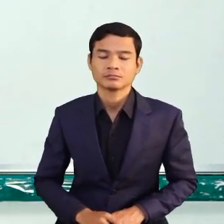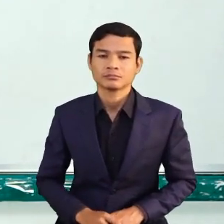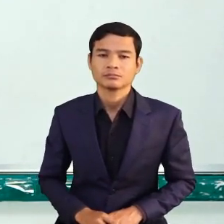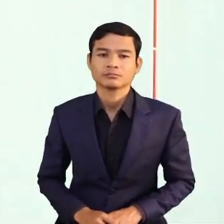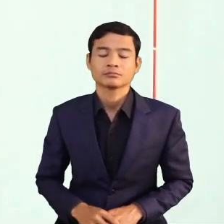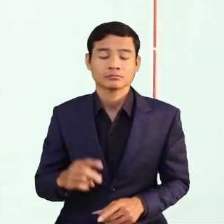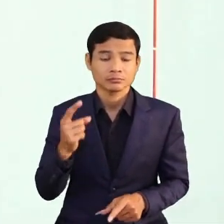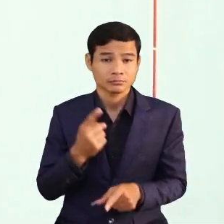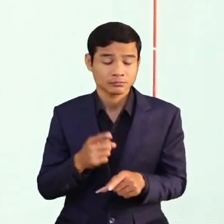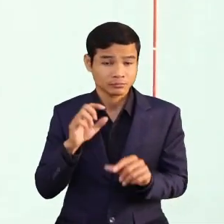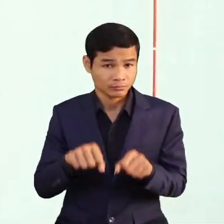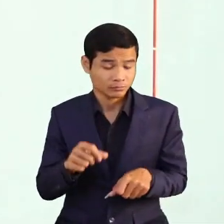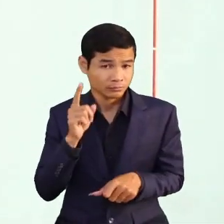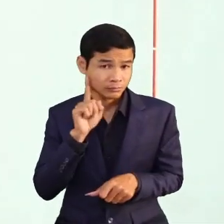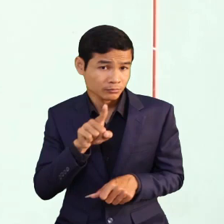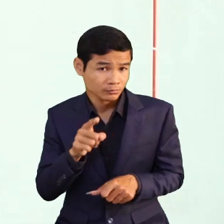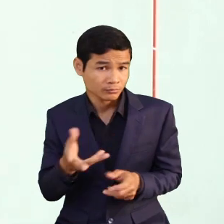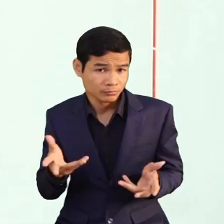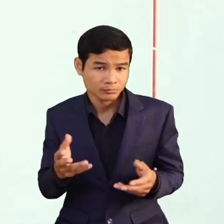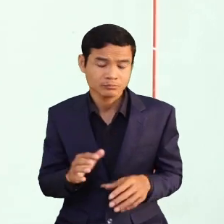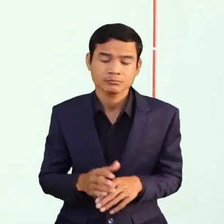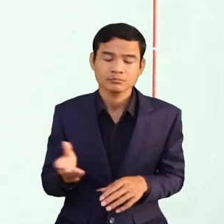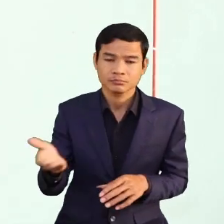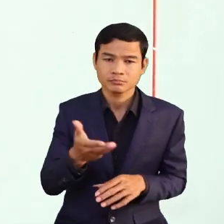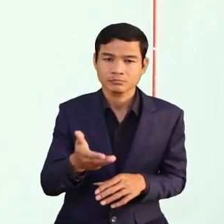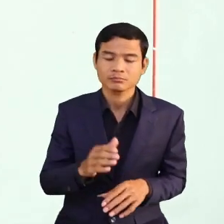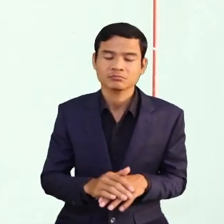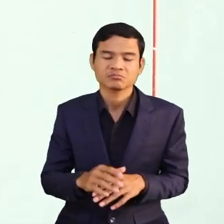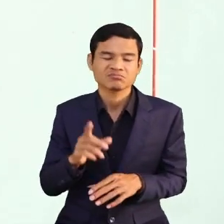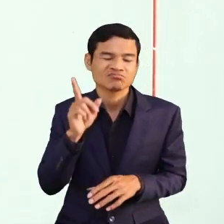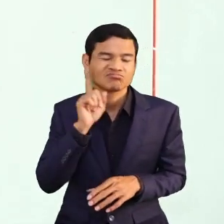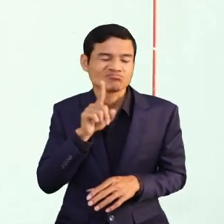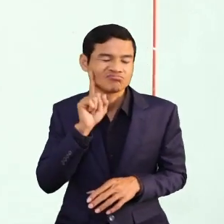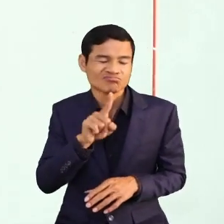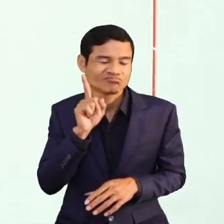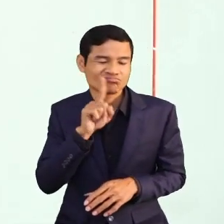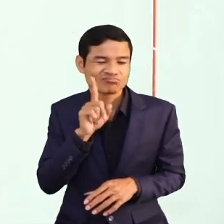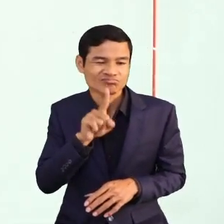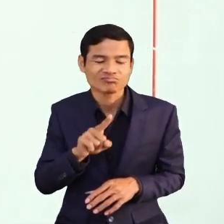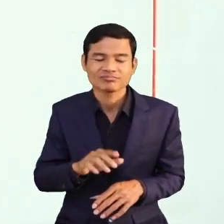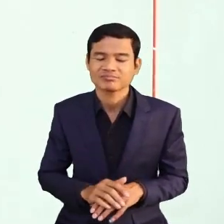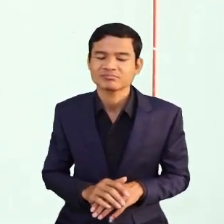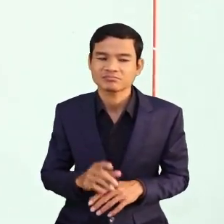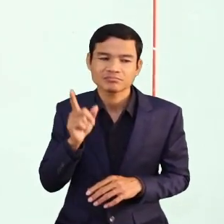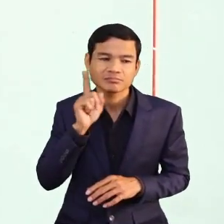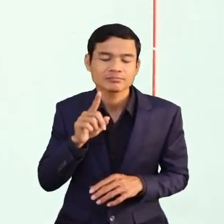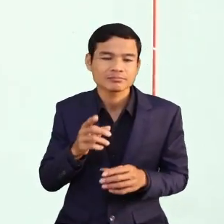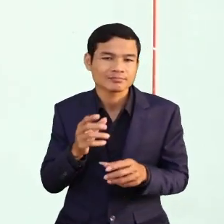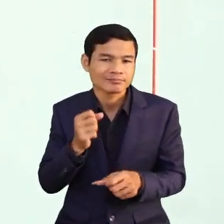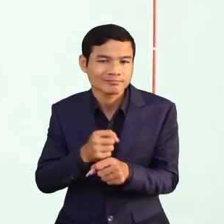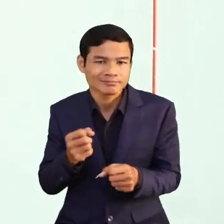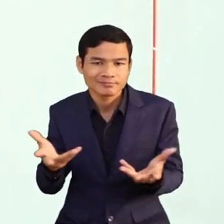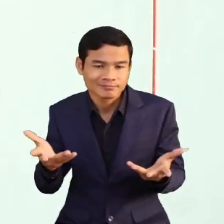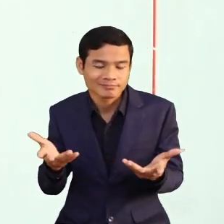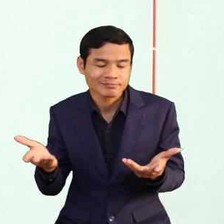ตรำตรหรือข้อก่อนจ้าก็เหมือนตรำตรเนาะแต่ก็ยังตรำฝึกได้เหมือน